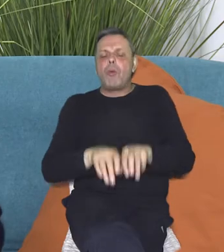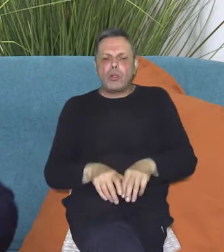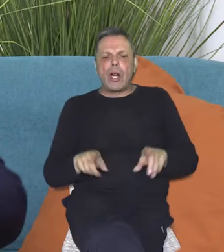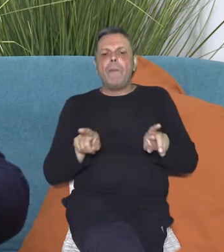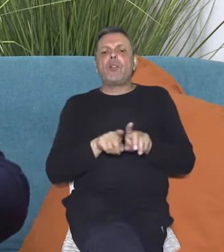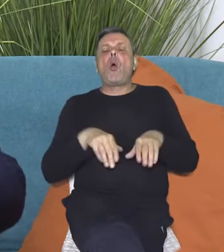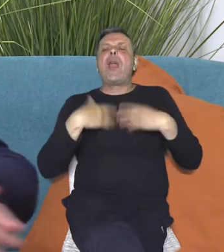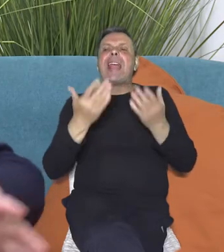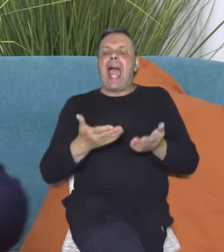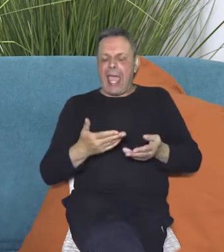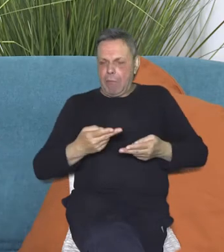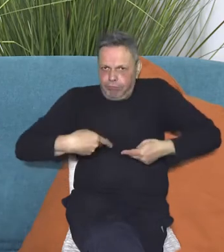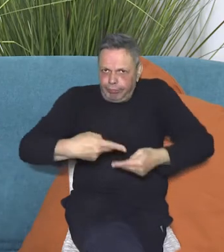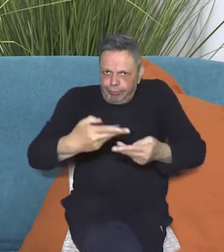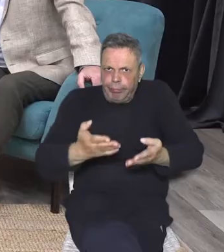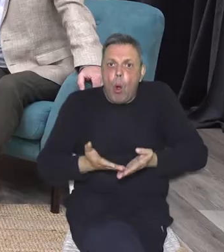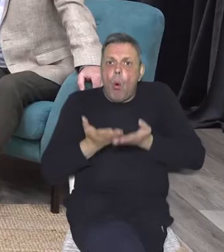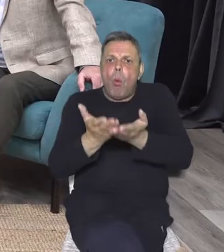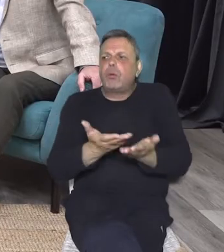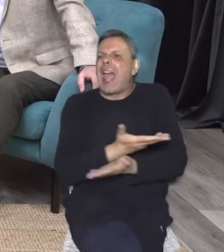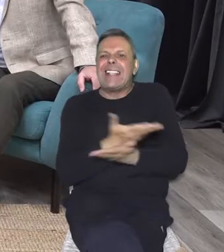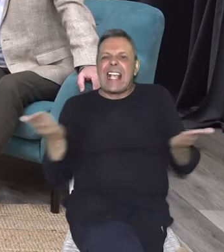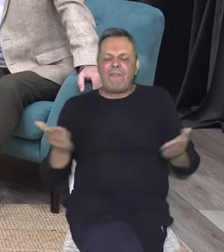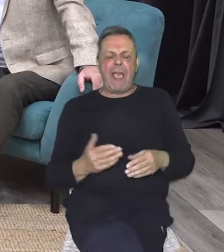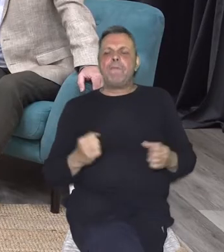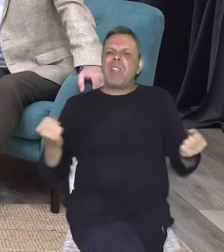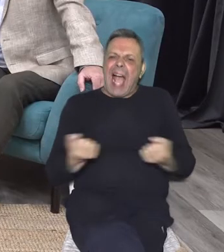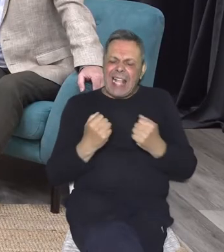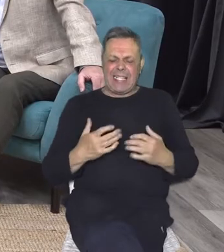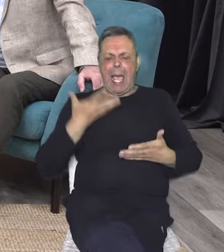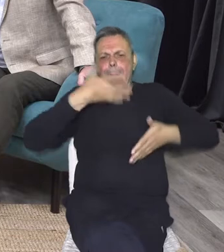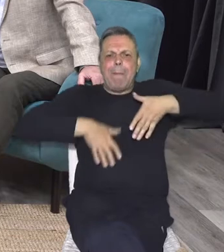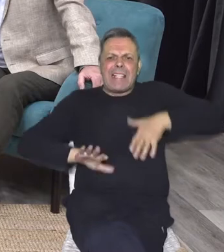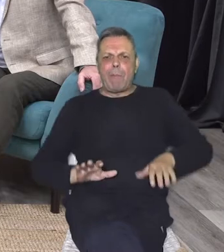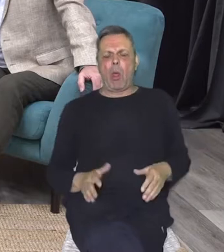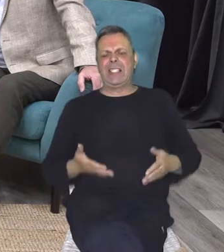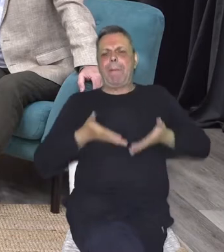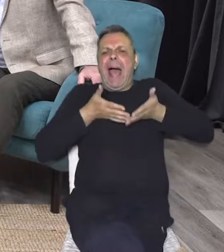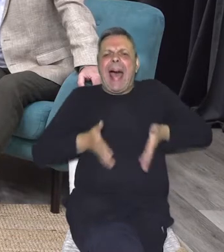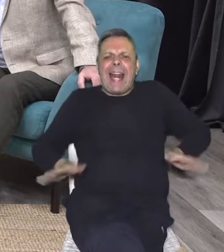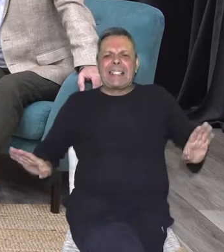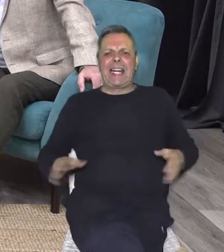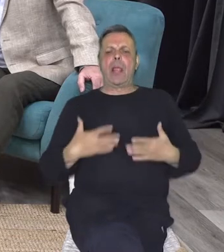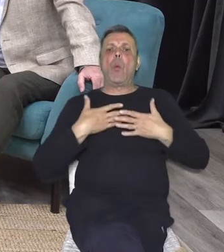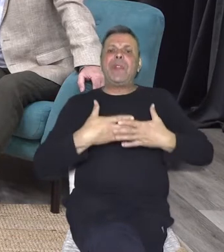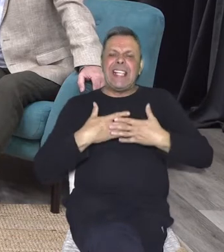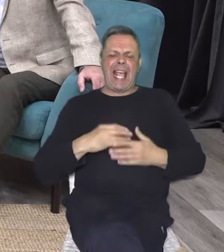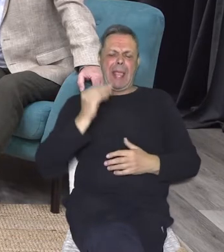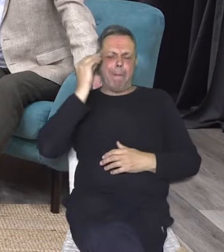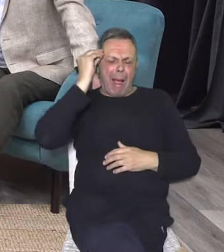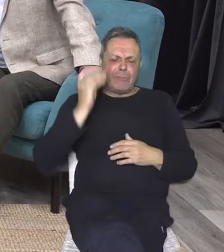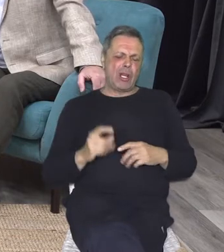kompjutorom koji daje upute, znači za sve akcije, za metabolizam, razgradnju,